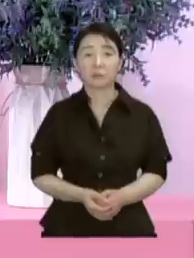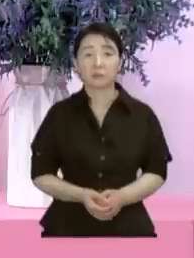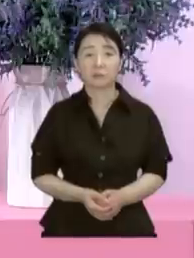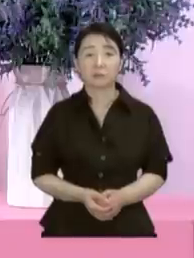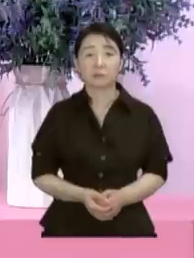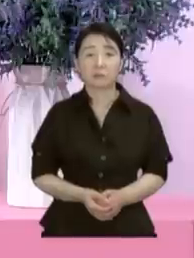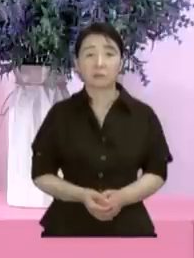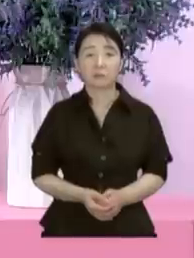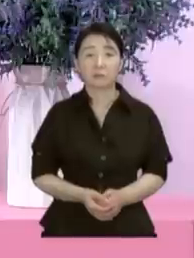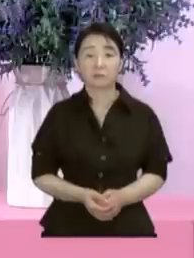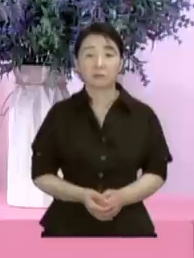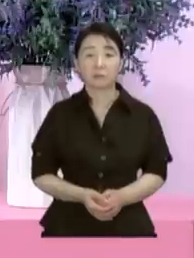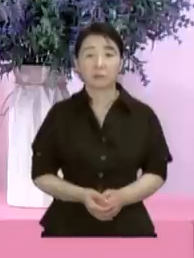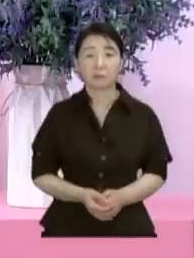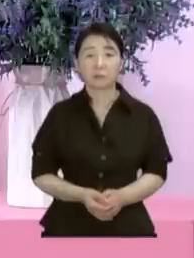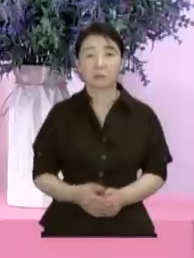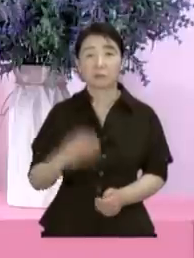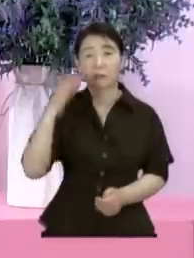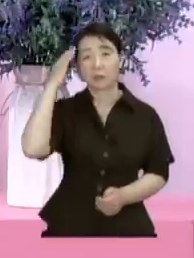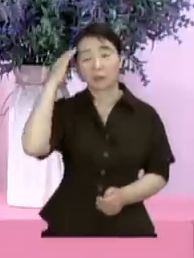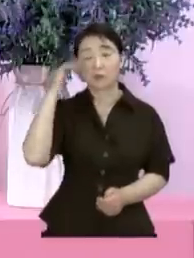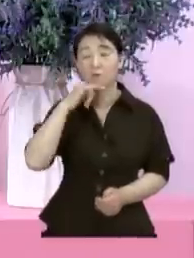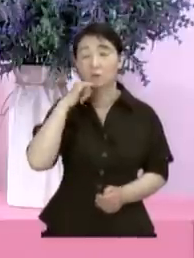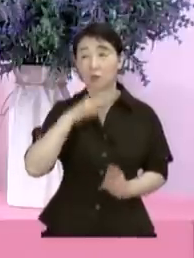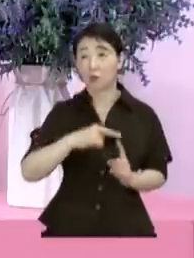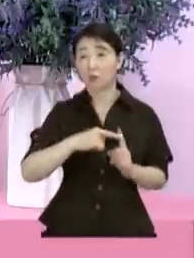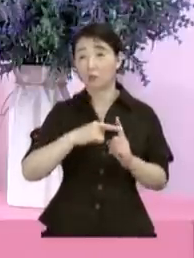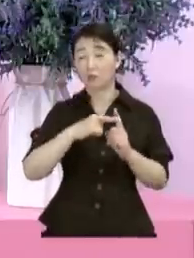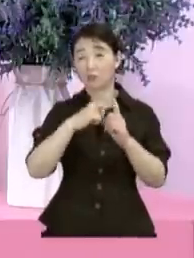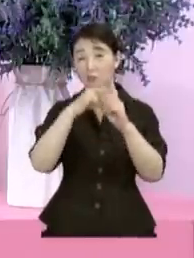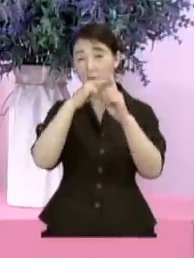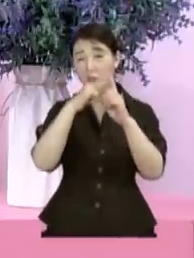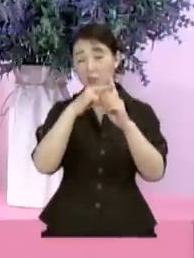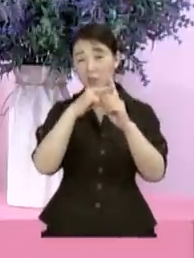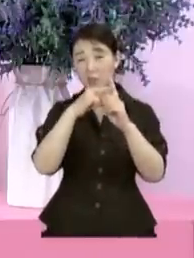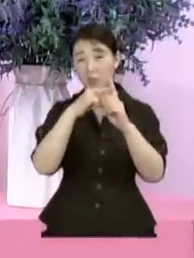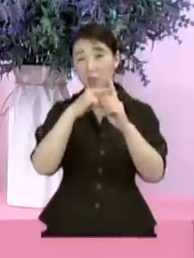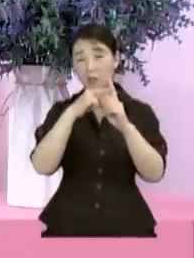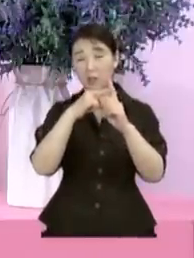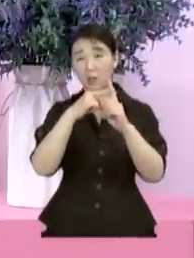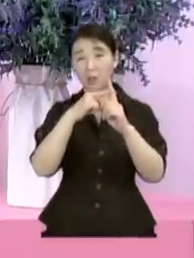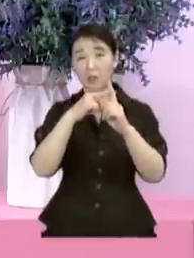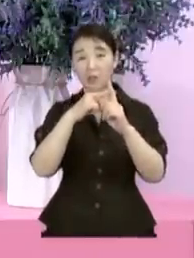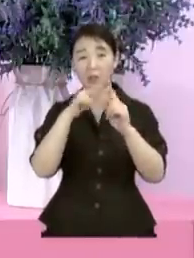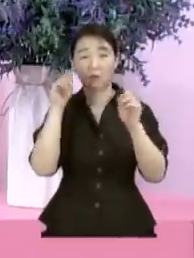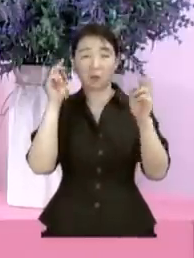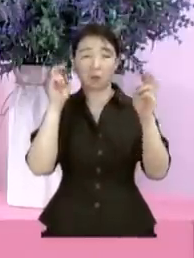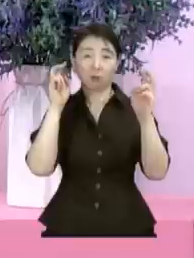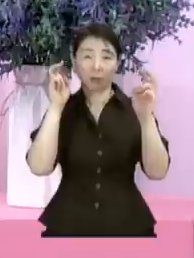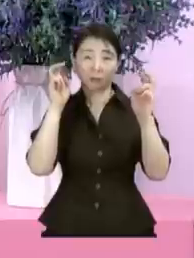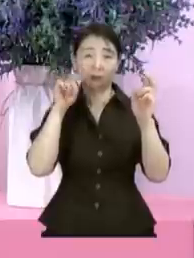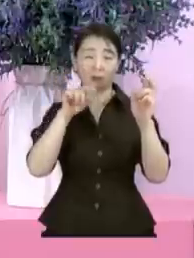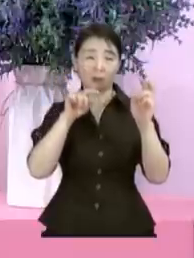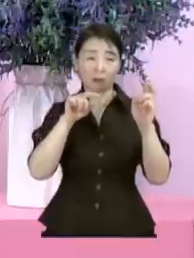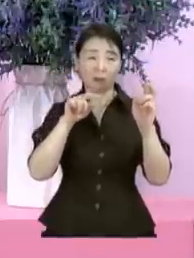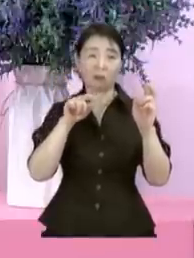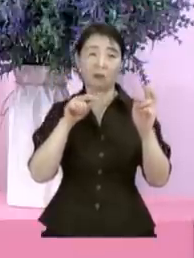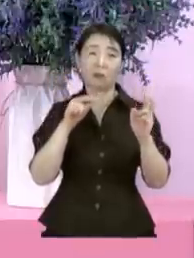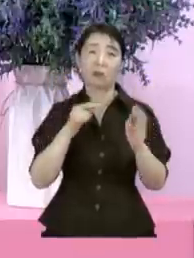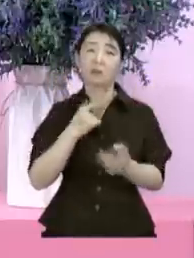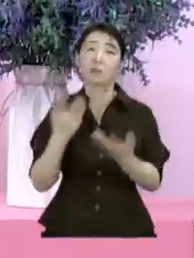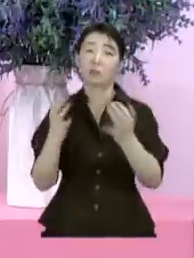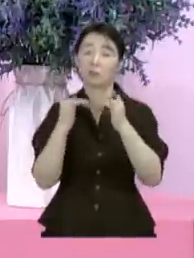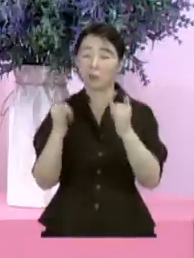그러면 한국 적십자사 대한 적십자사에 자원봉사자들이 많다니까 그 사람들에게 좀 도움을